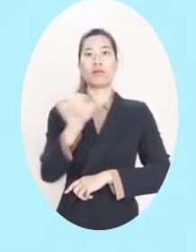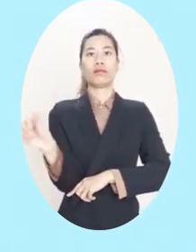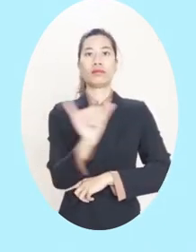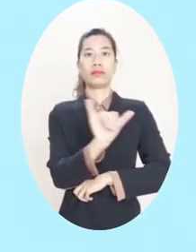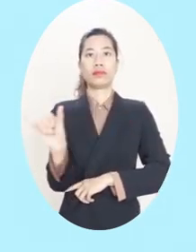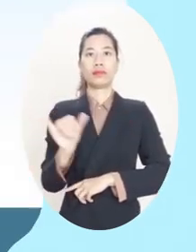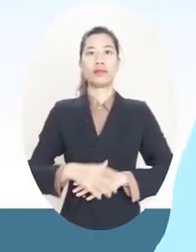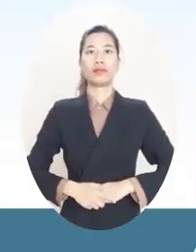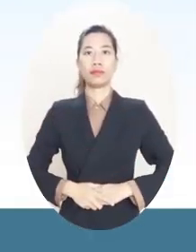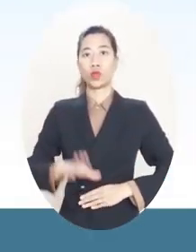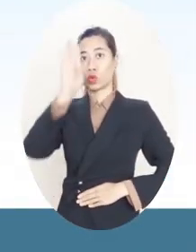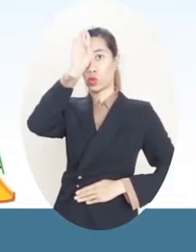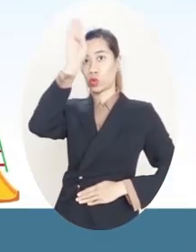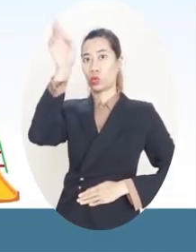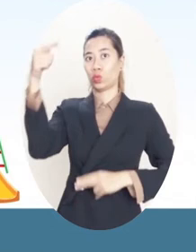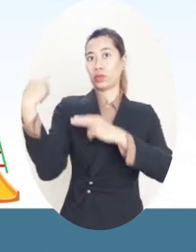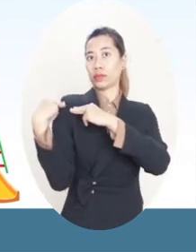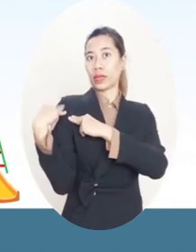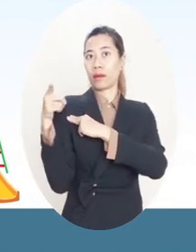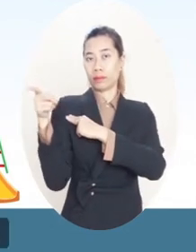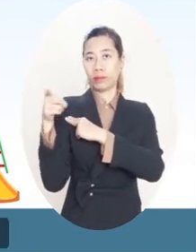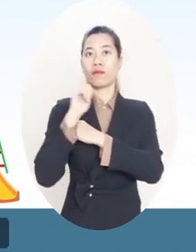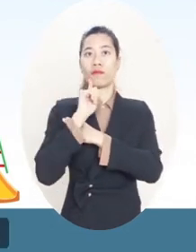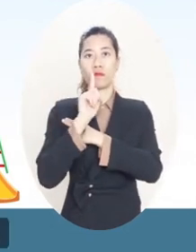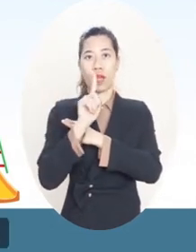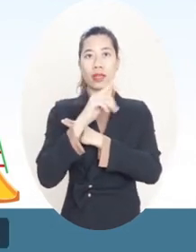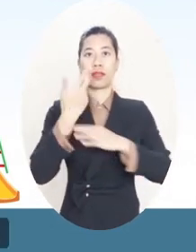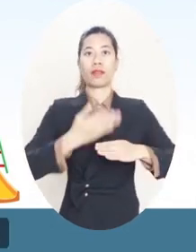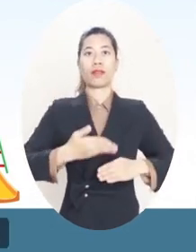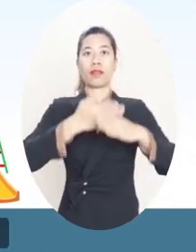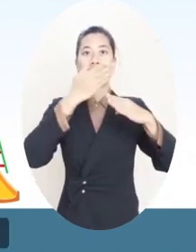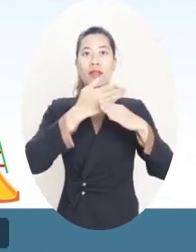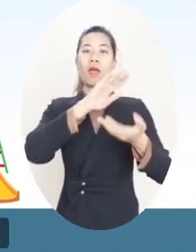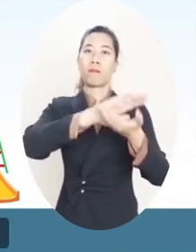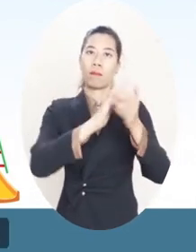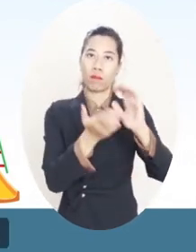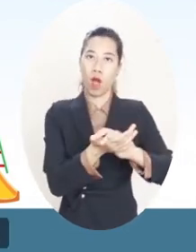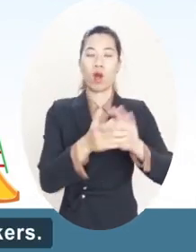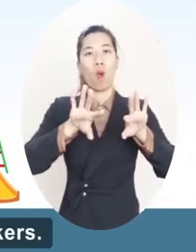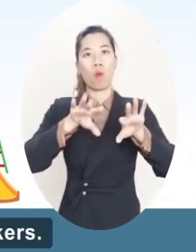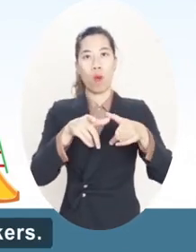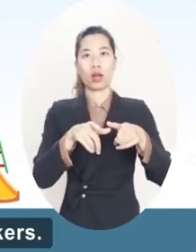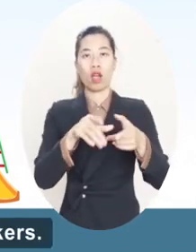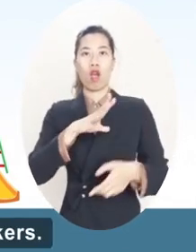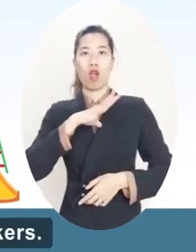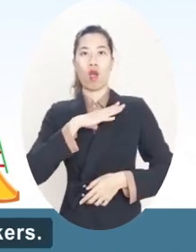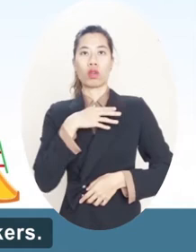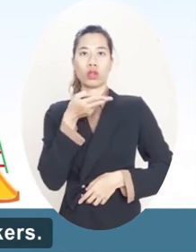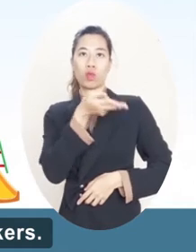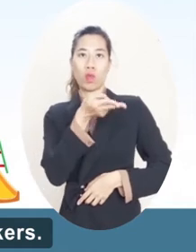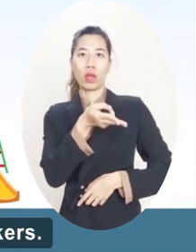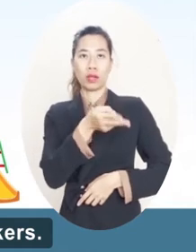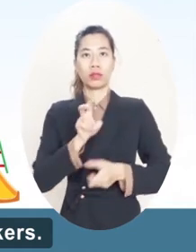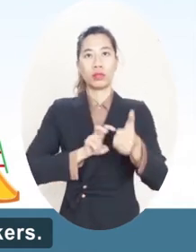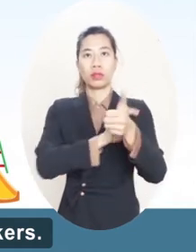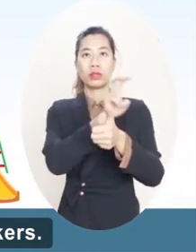động nữ. Người sử dụng lao động có trách nhiệm giúp đỡ, hỗ trợ xây dựng nhà trẻ, lớp mẫu giáo hoặc một phần chi phí gửi trẻ,